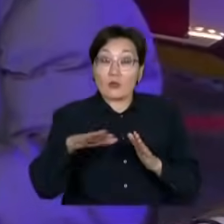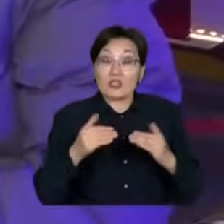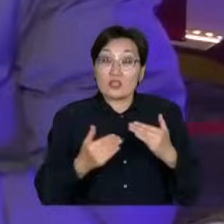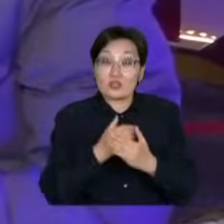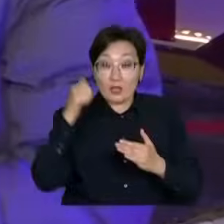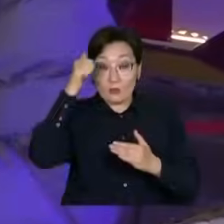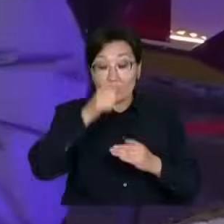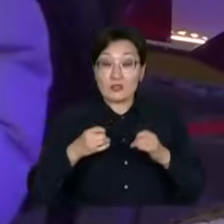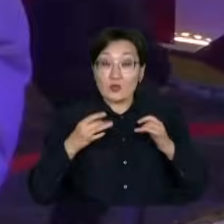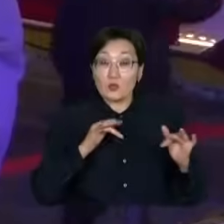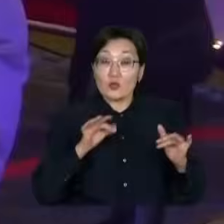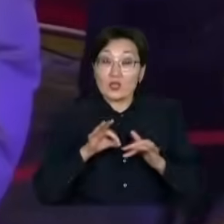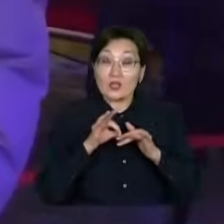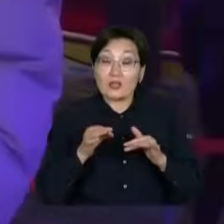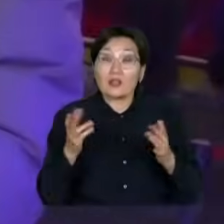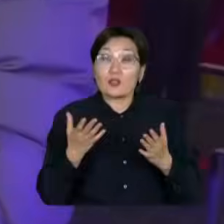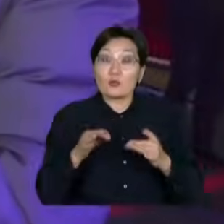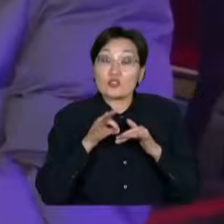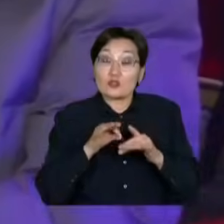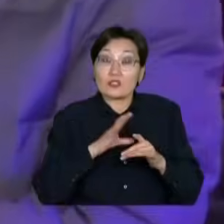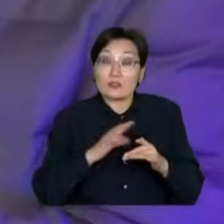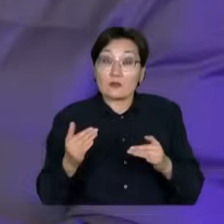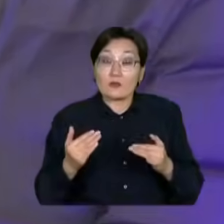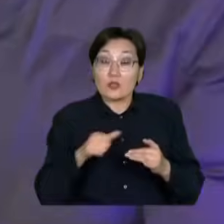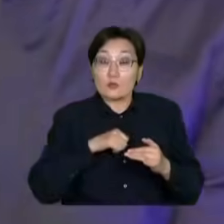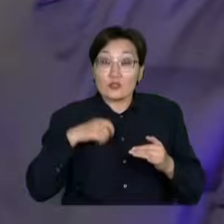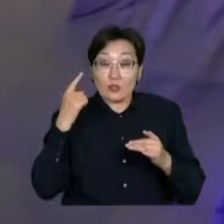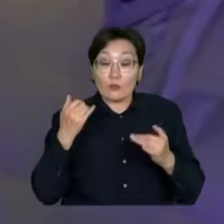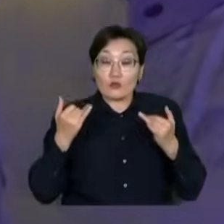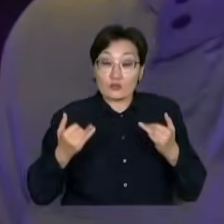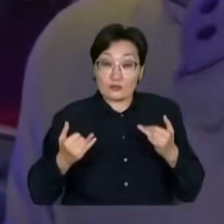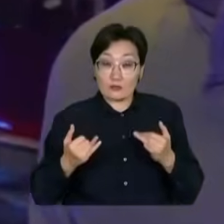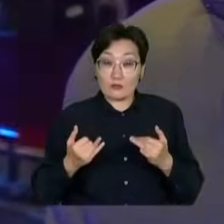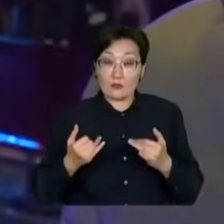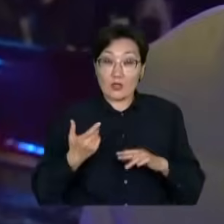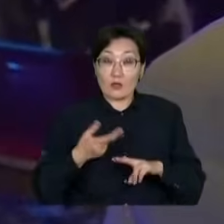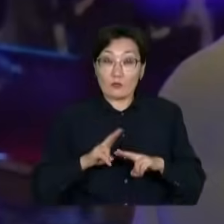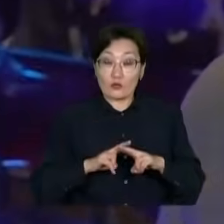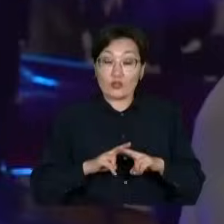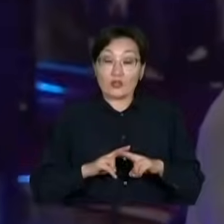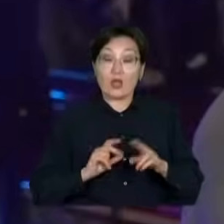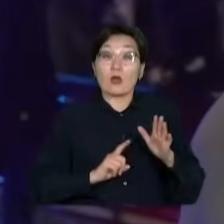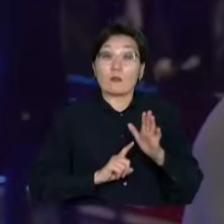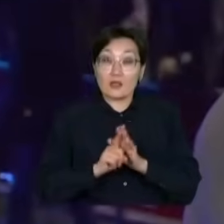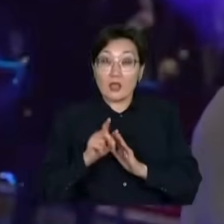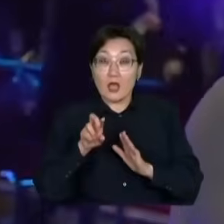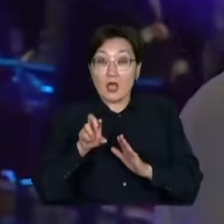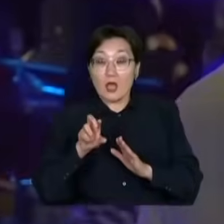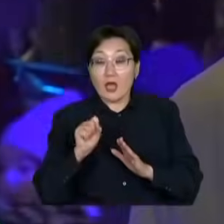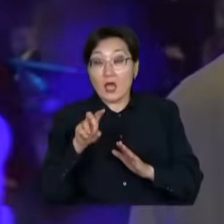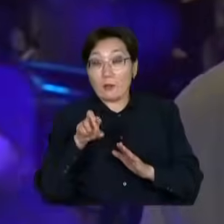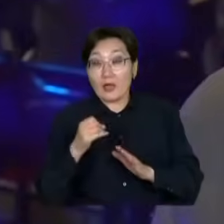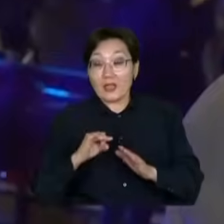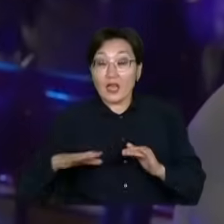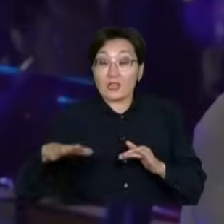жылды тойлау қалай жүргізіледі? Өздеріңіз білесіздер, бүгін бұл бастап отырмыз. Осы Абай алаңында басталып